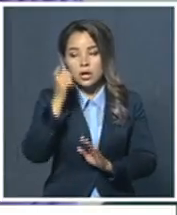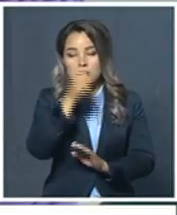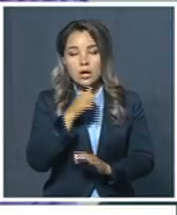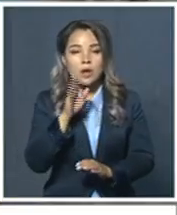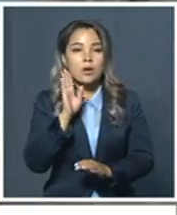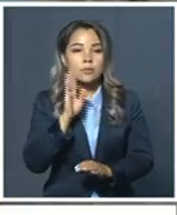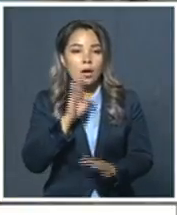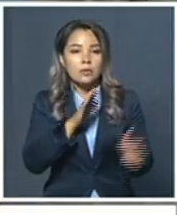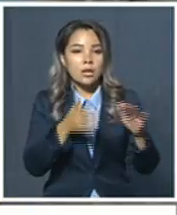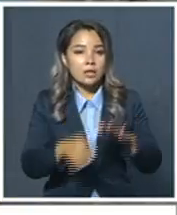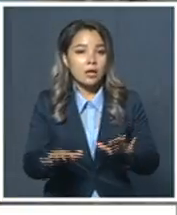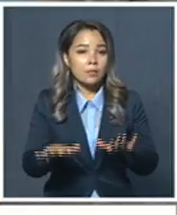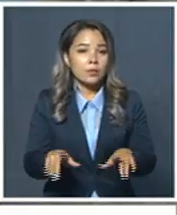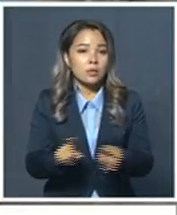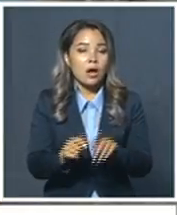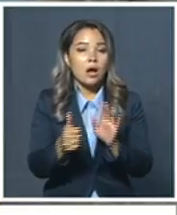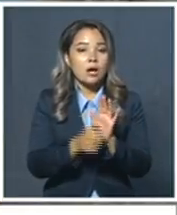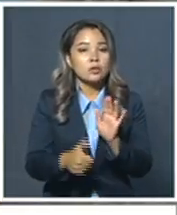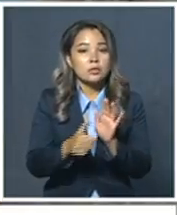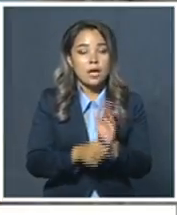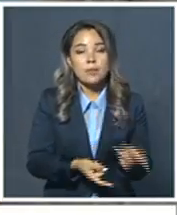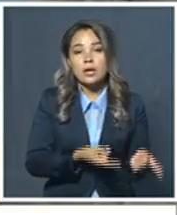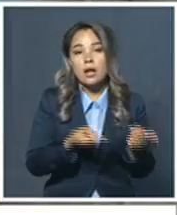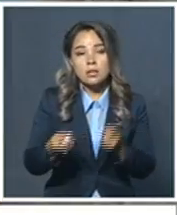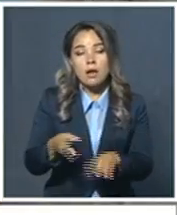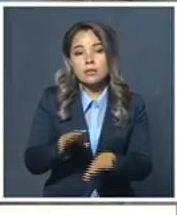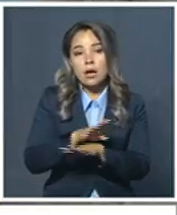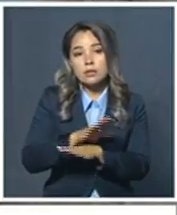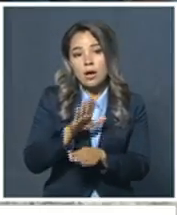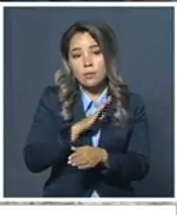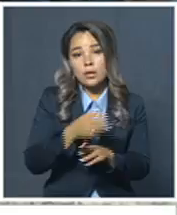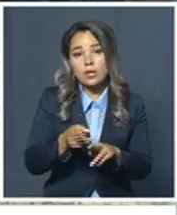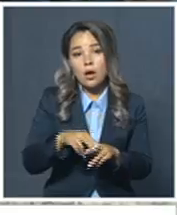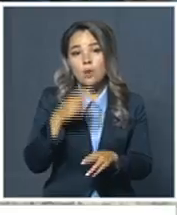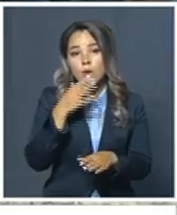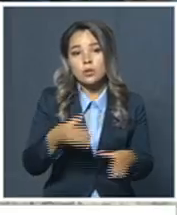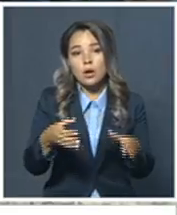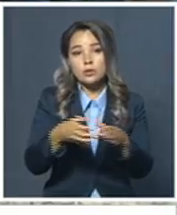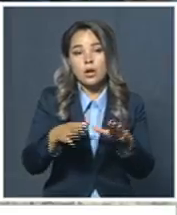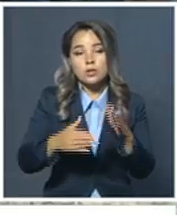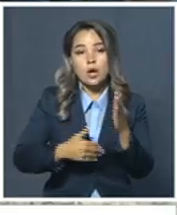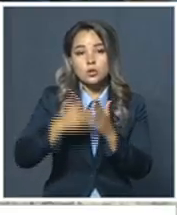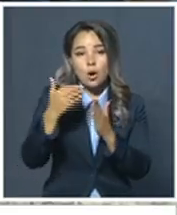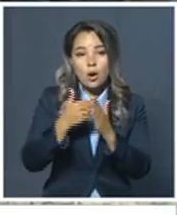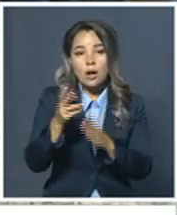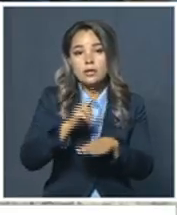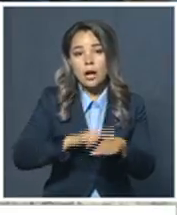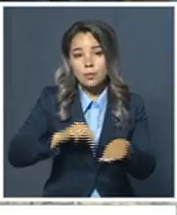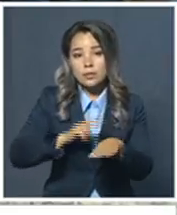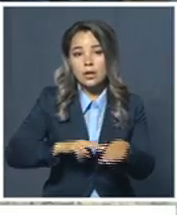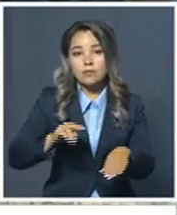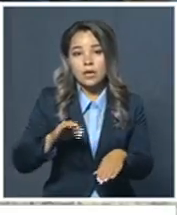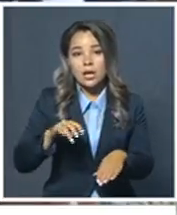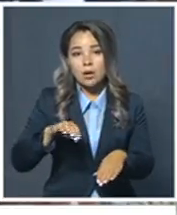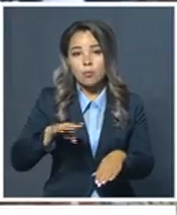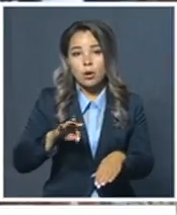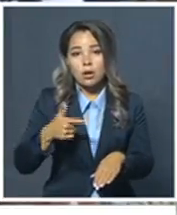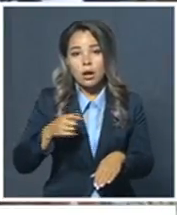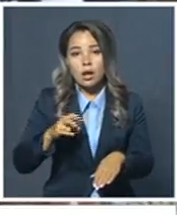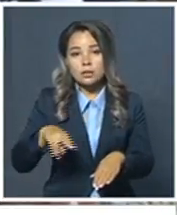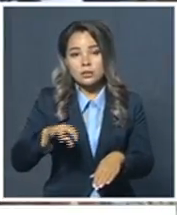жерорта теңізінде 600-дей мигрант қаза тапқан. Сондықтан Біріккен ұлттар ұйымының жоғарғы комиссары Филиппо Гранди